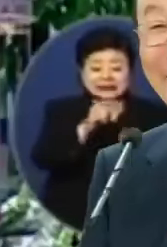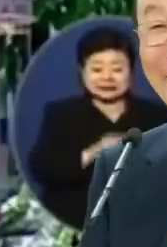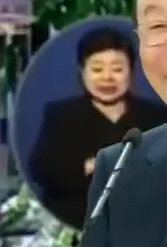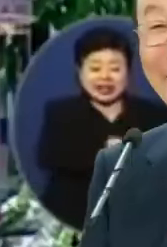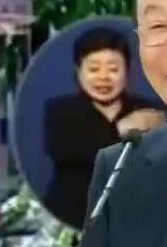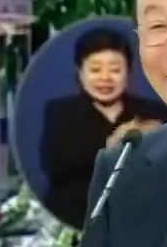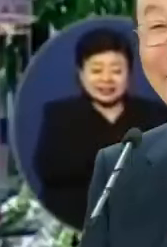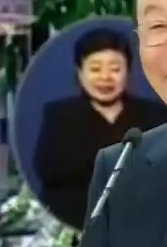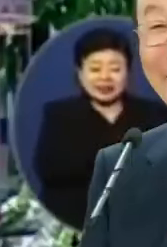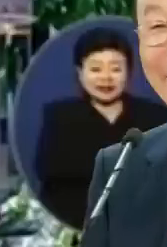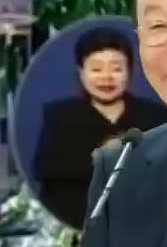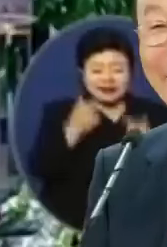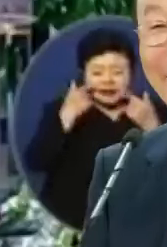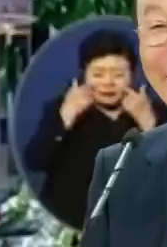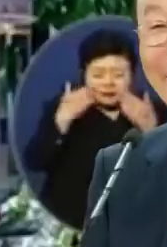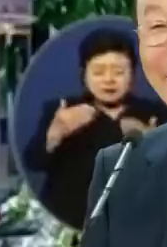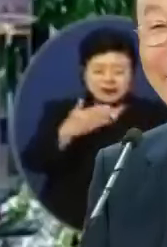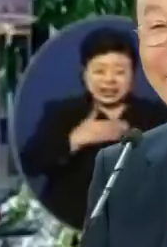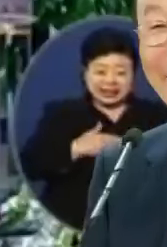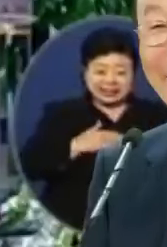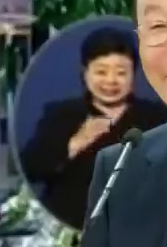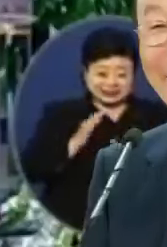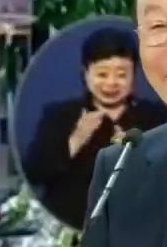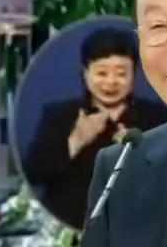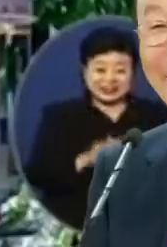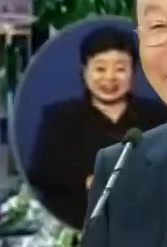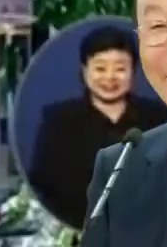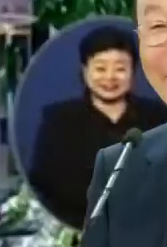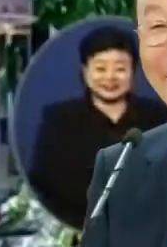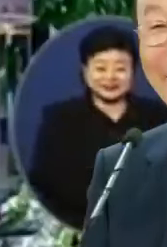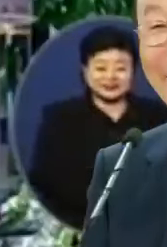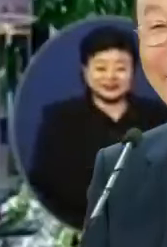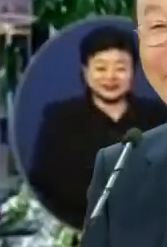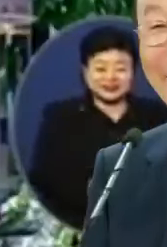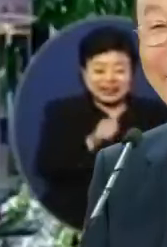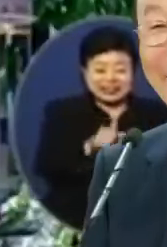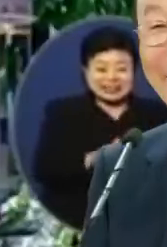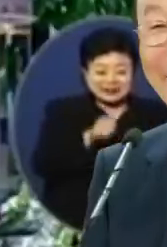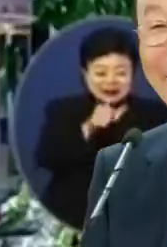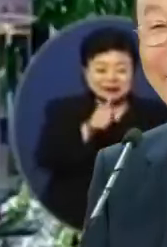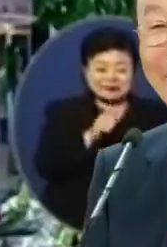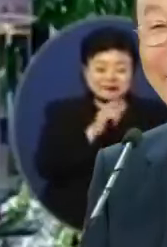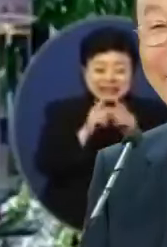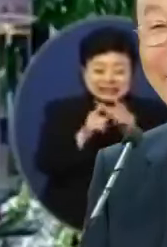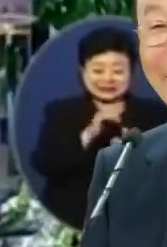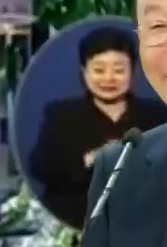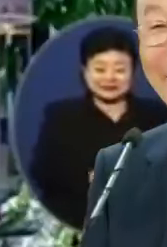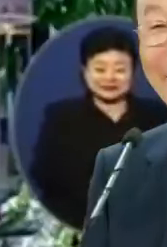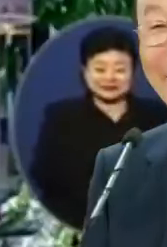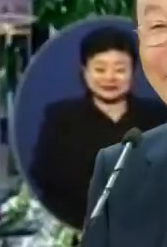능력을 분명히 알게 되시기 바랍니다. 하나님의 말씀이